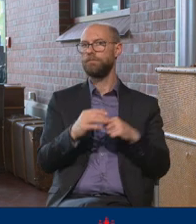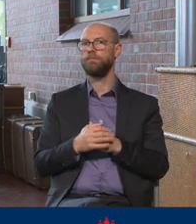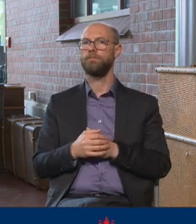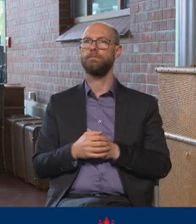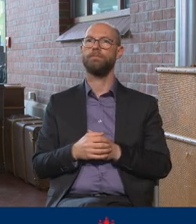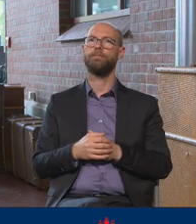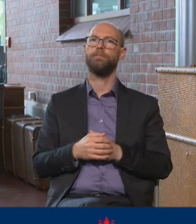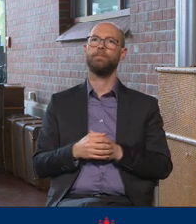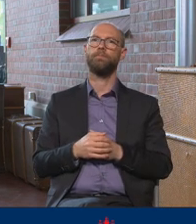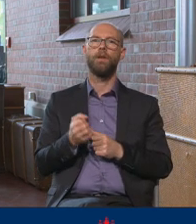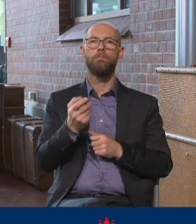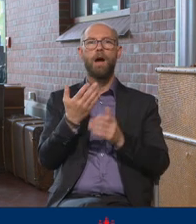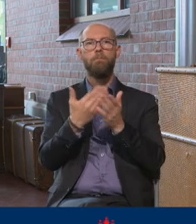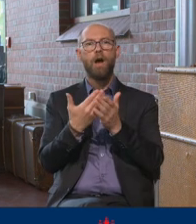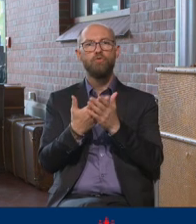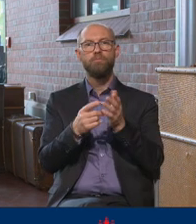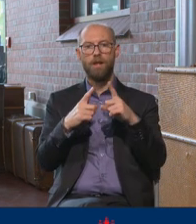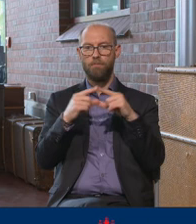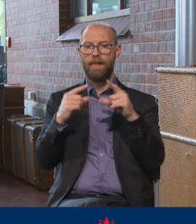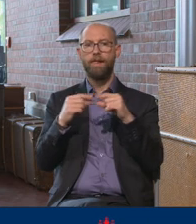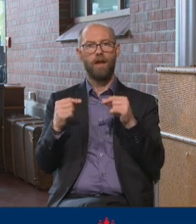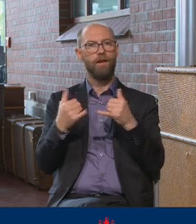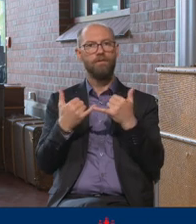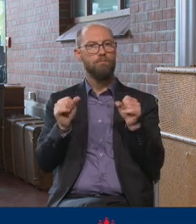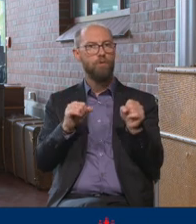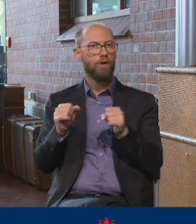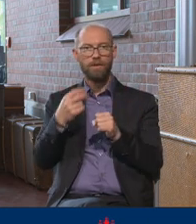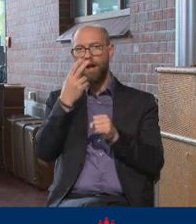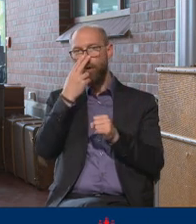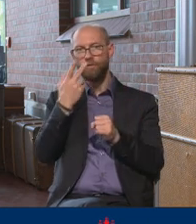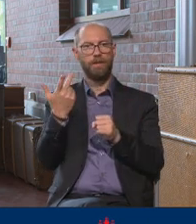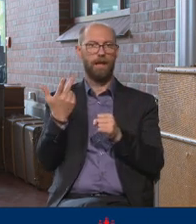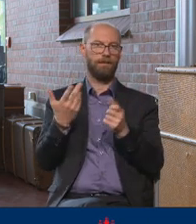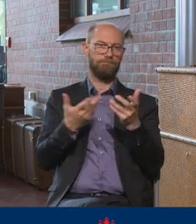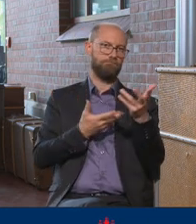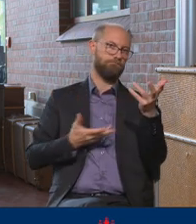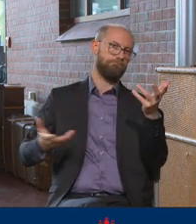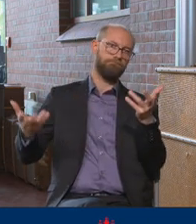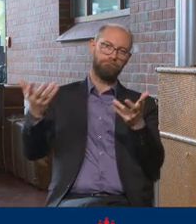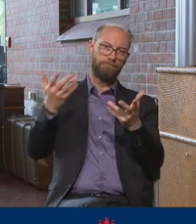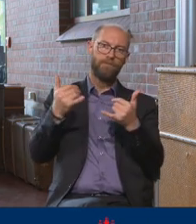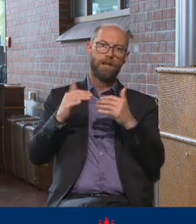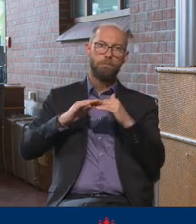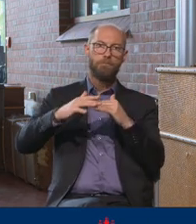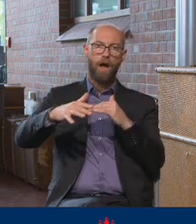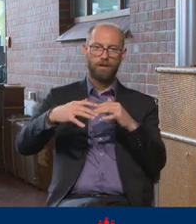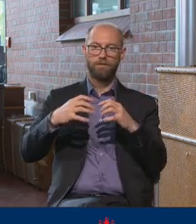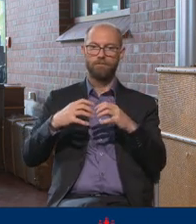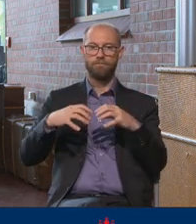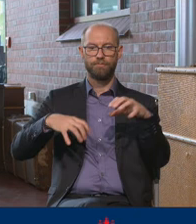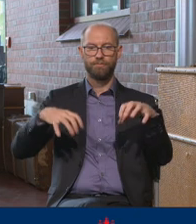paar beispiel bilder wie so etwas aussehen könnte in welche richtung das diese park auch entstehen